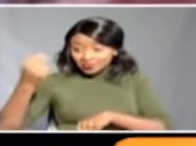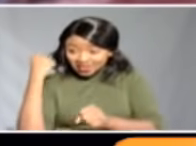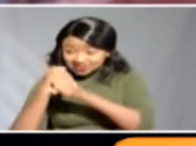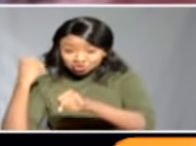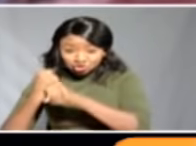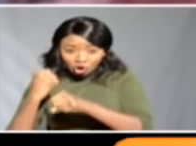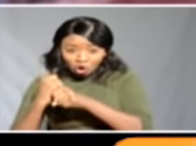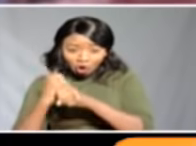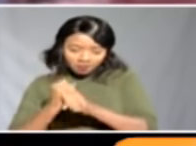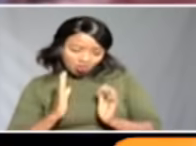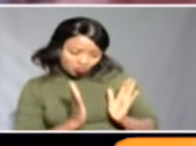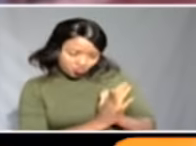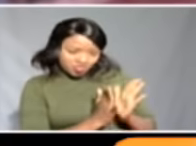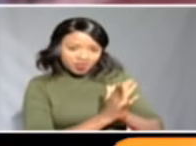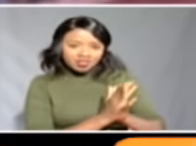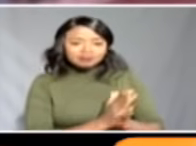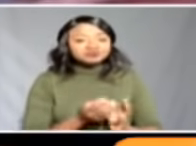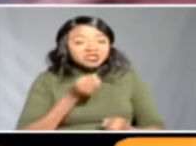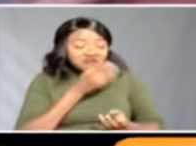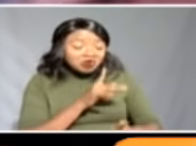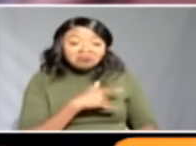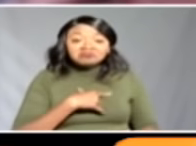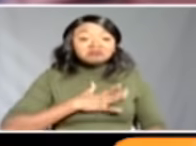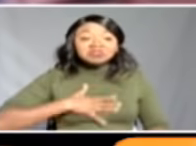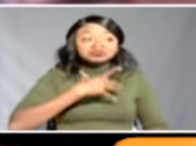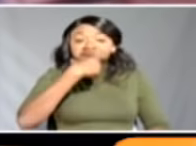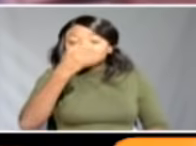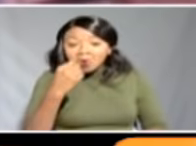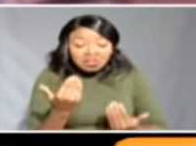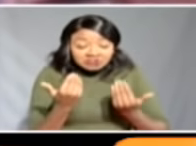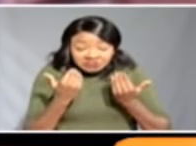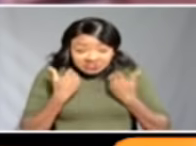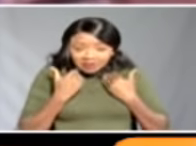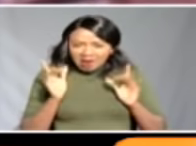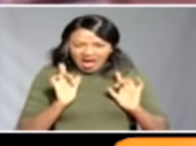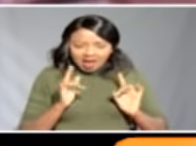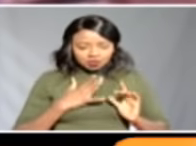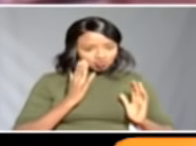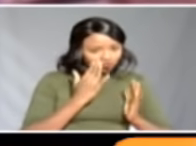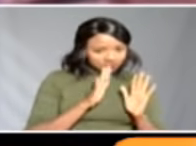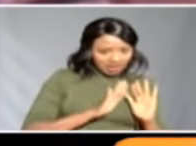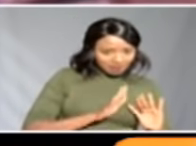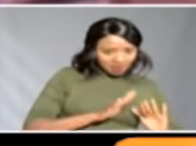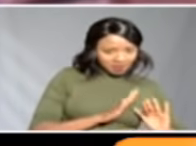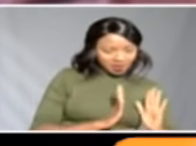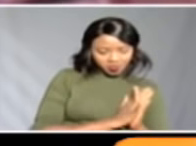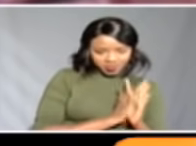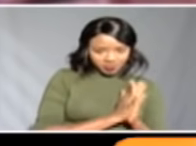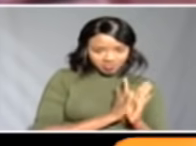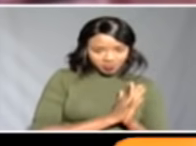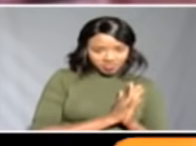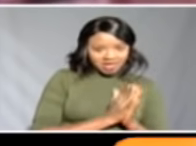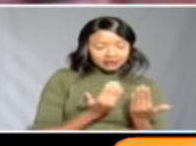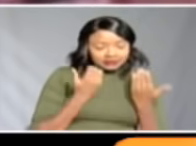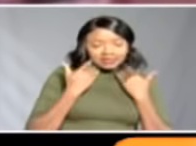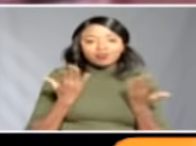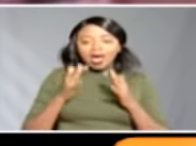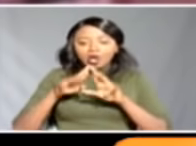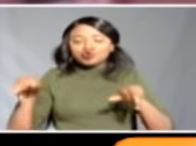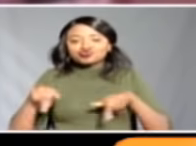kike, wale wengine vijana. Akamwambia kwamba usiende kulala kule, mama alisema ubaki hapa ulale kwa bedroom ya